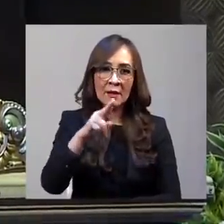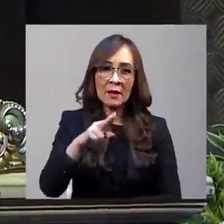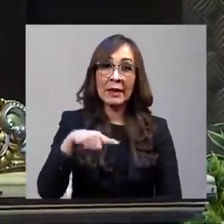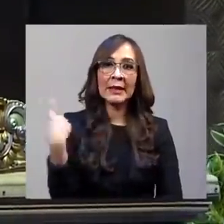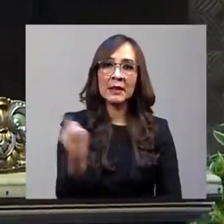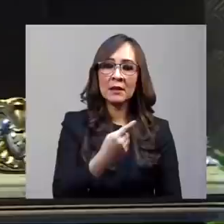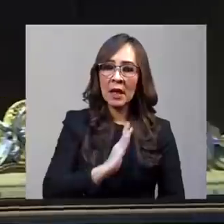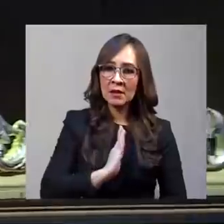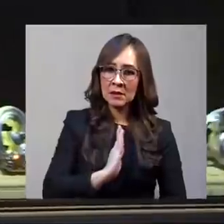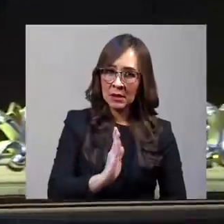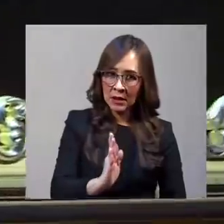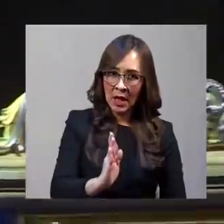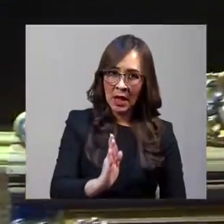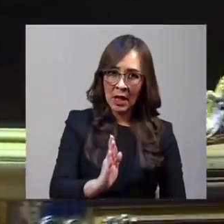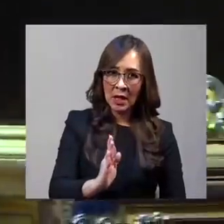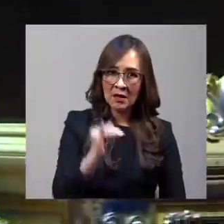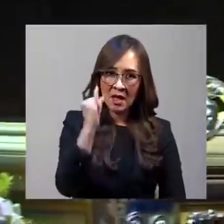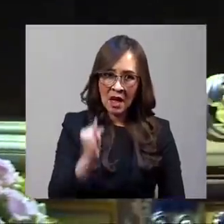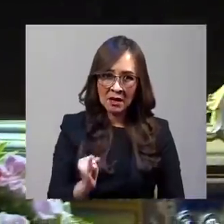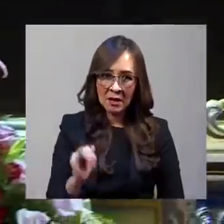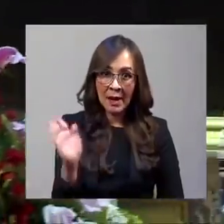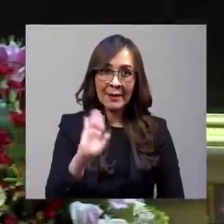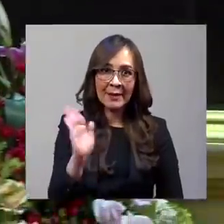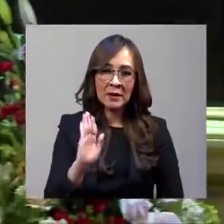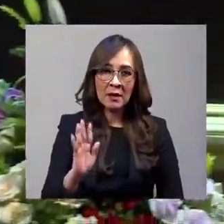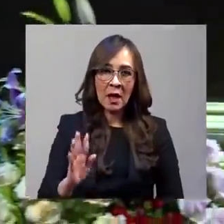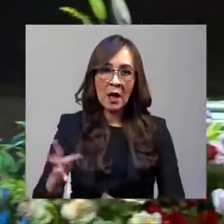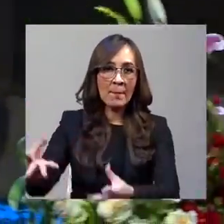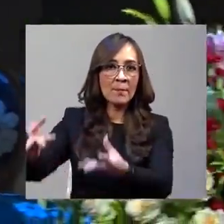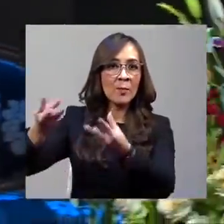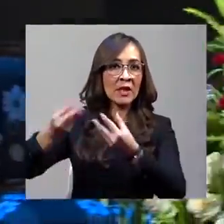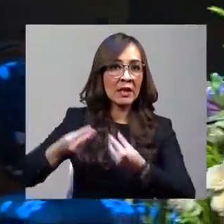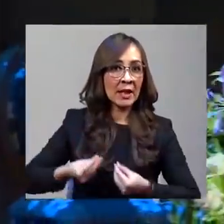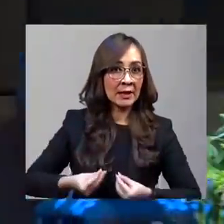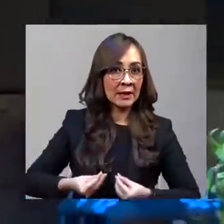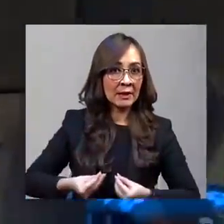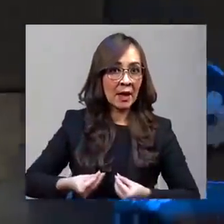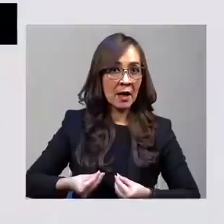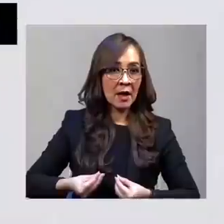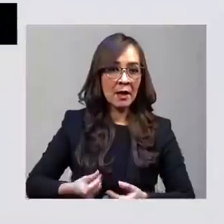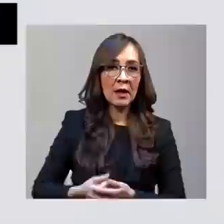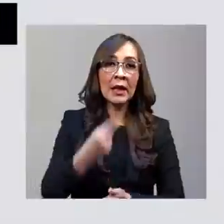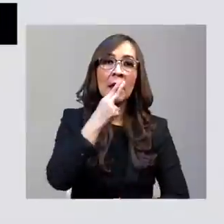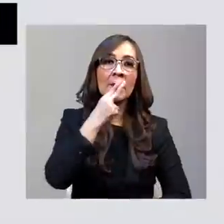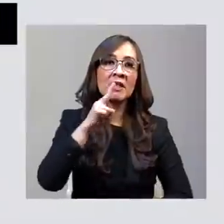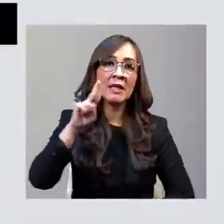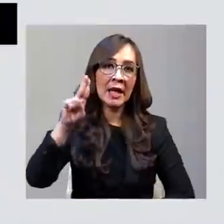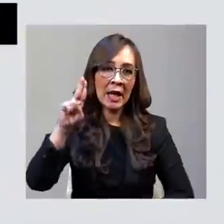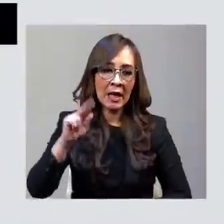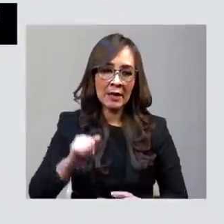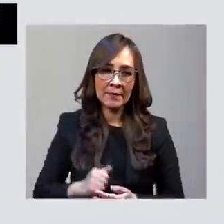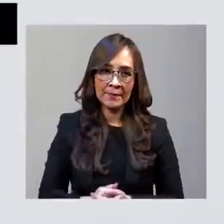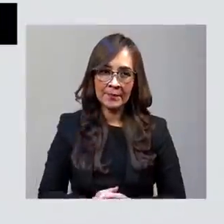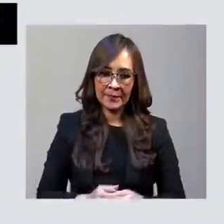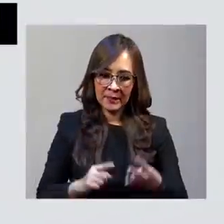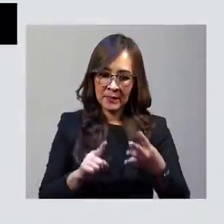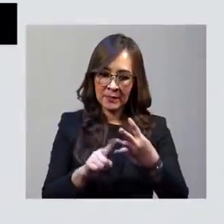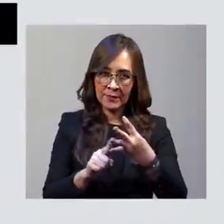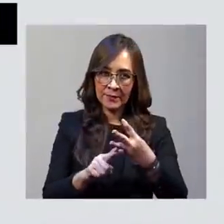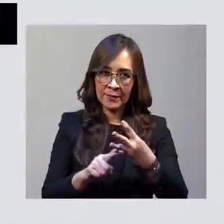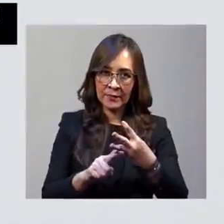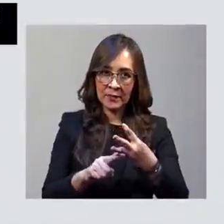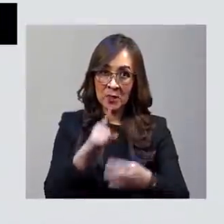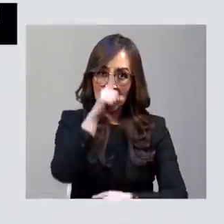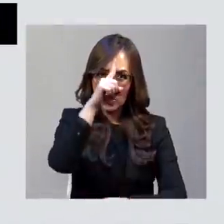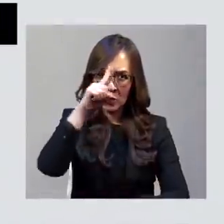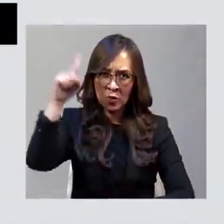pernah percayakan kita perkara-perkara yang lebih besar. Yang keempat, Allah kita adalah